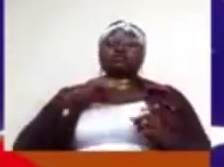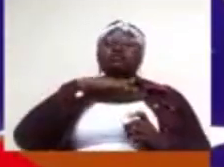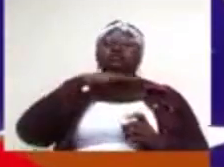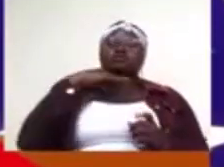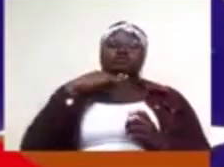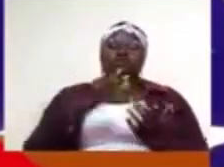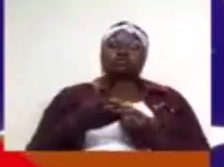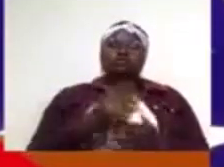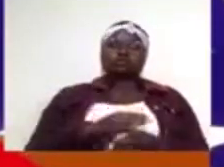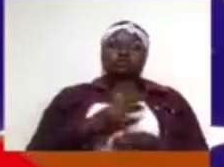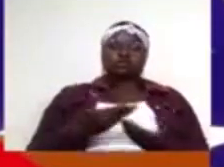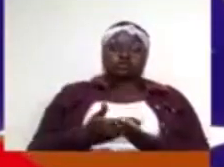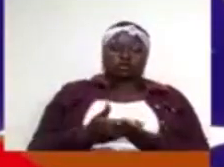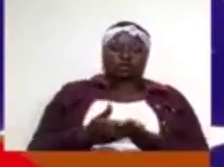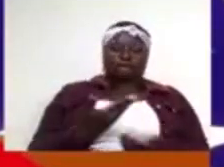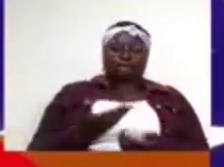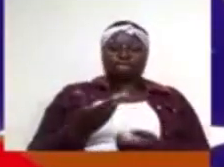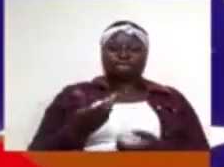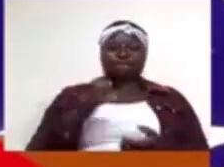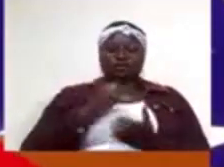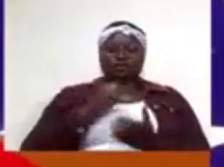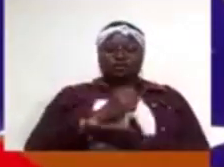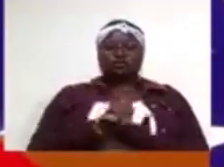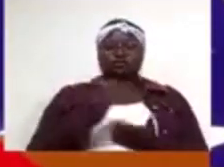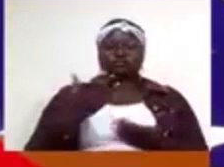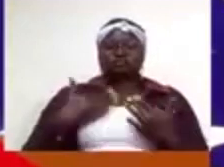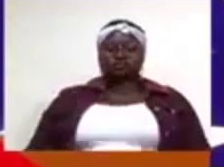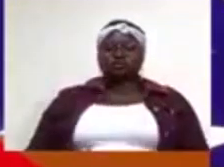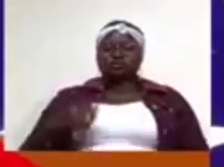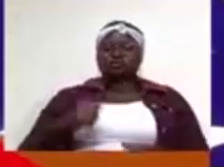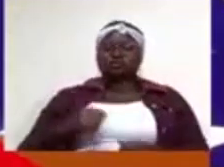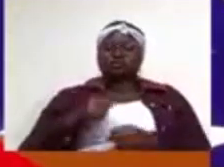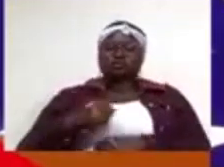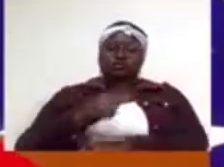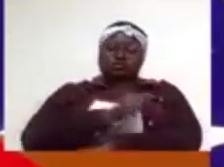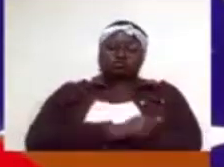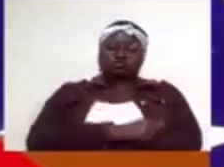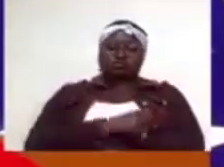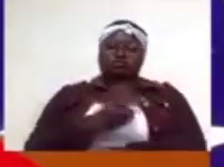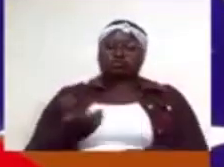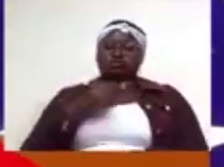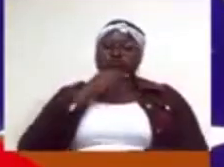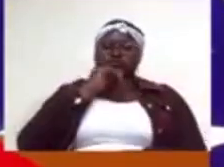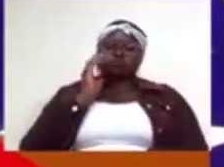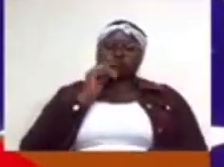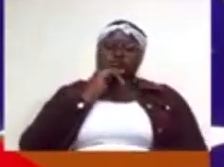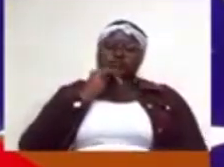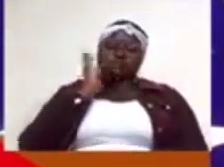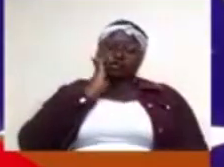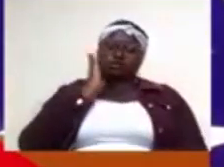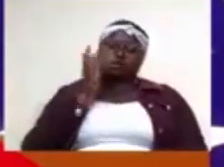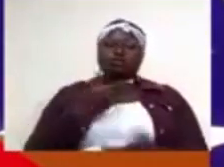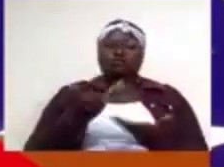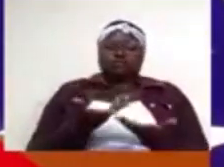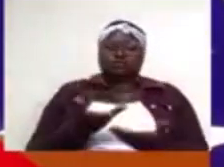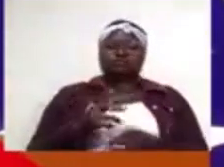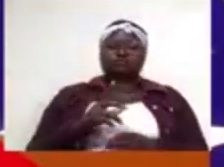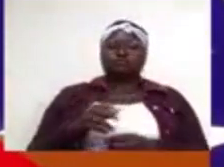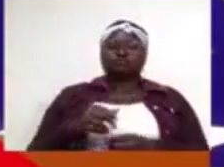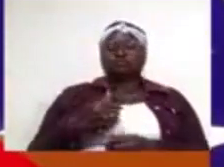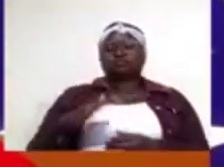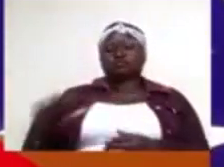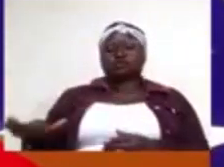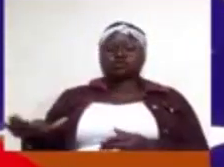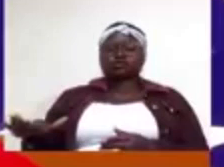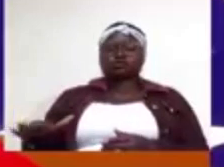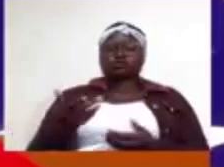ta kiu kwina cases ingi ni ngiro akora ta shukuru mwana ringi muciari ni akua ena loss mwana ucio